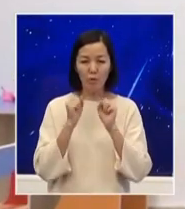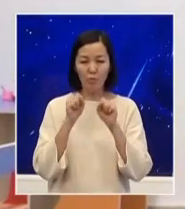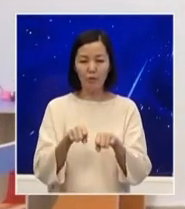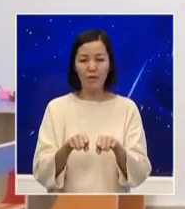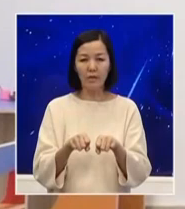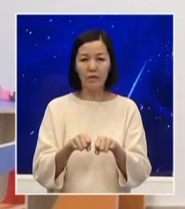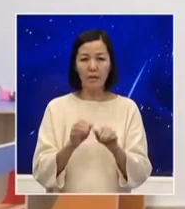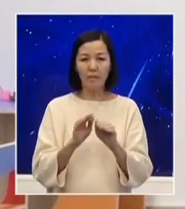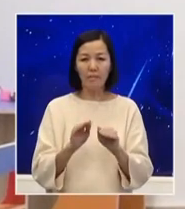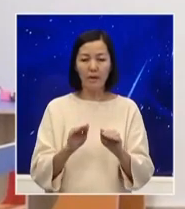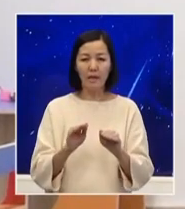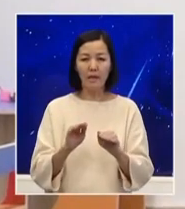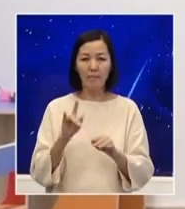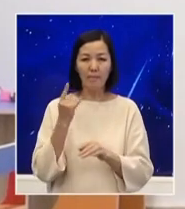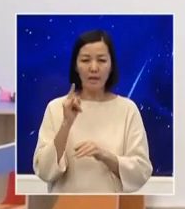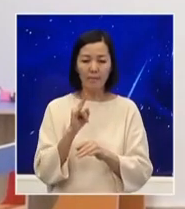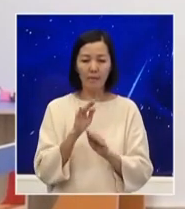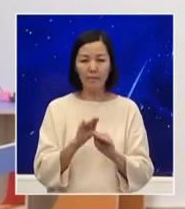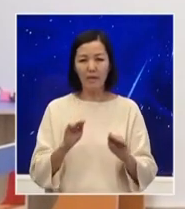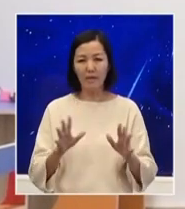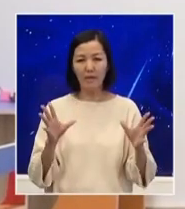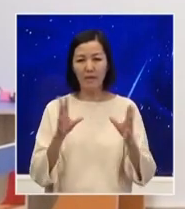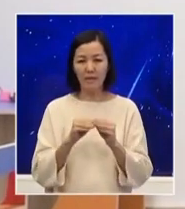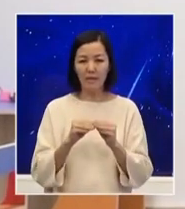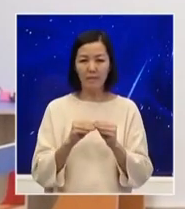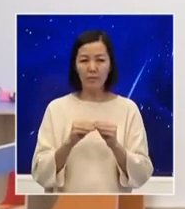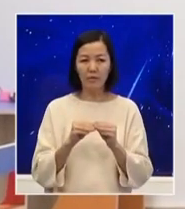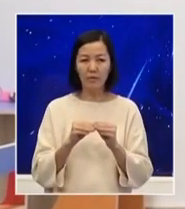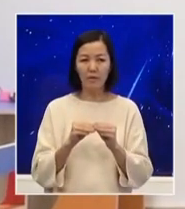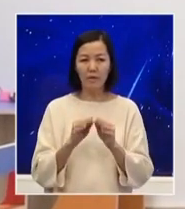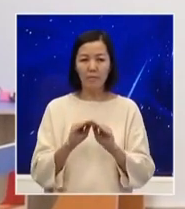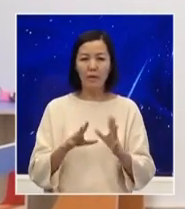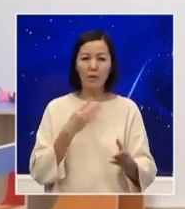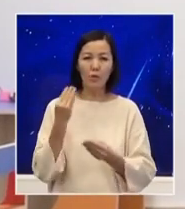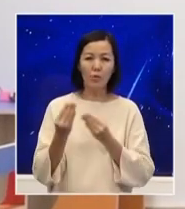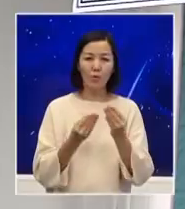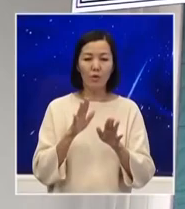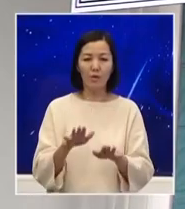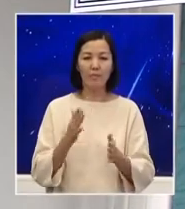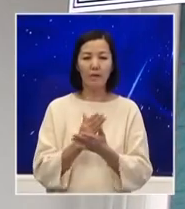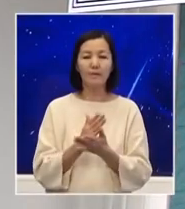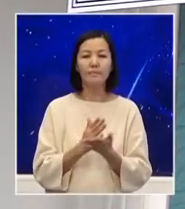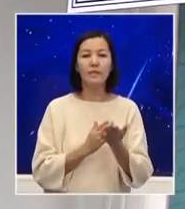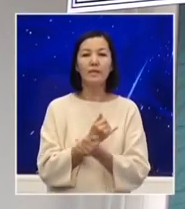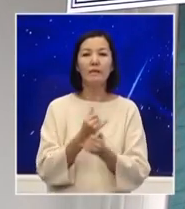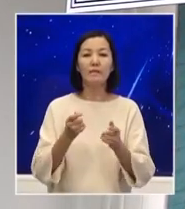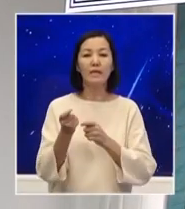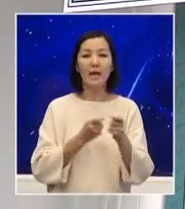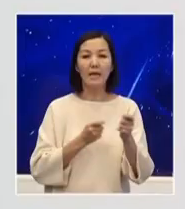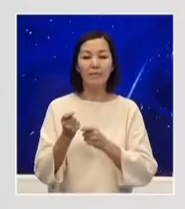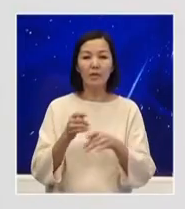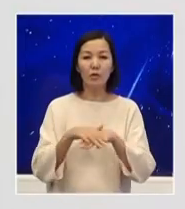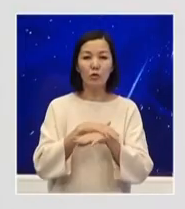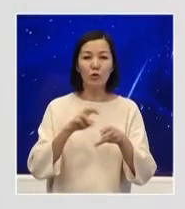жаңағы баламен келетін болса адам, жаңағы қызмет алушы, онда бұл жерде балалар алаңқай орналасқан. Сервистік әкімдік мақсаты